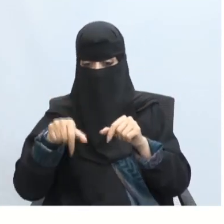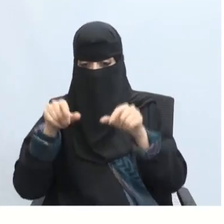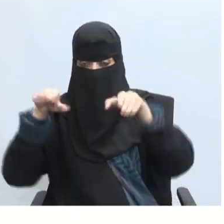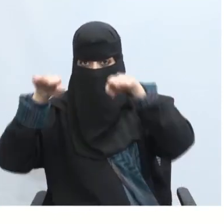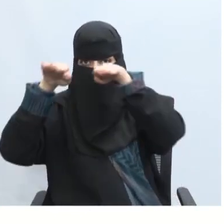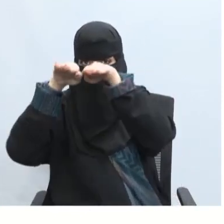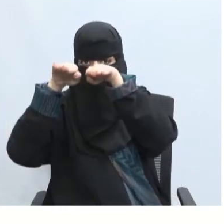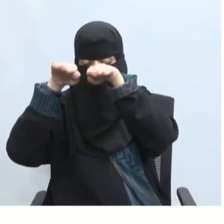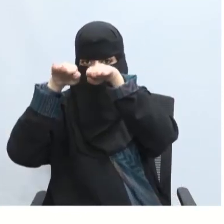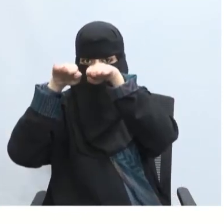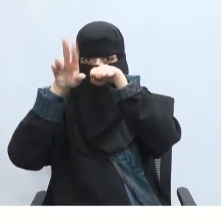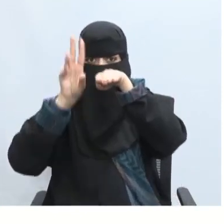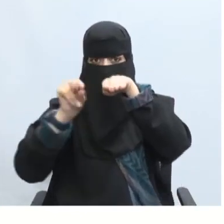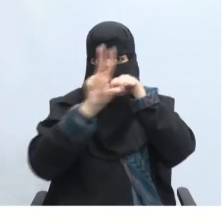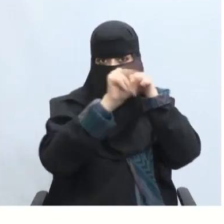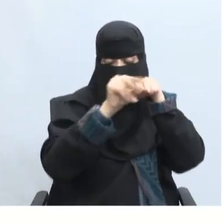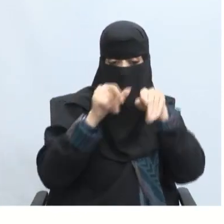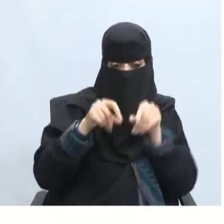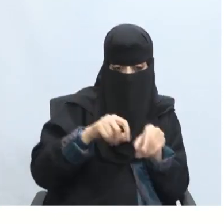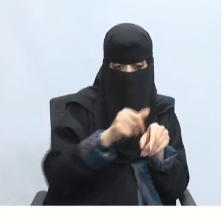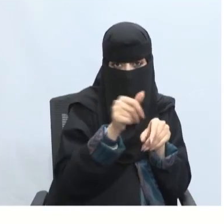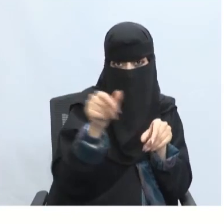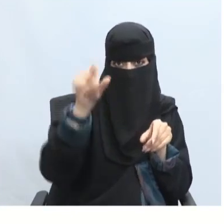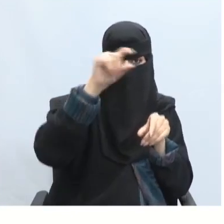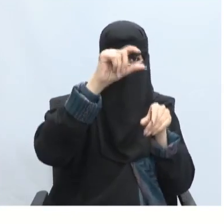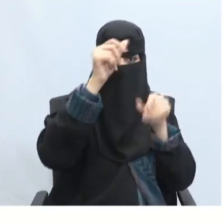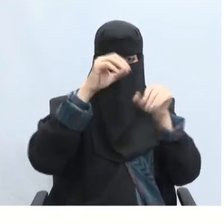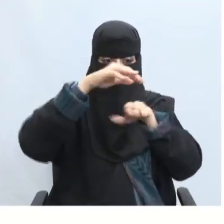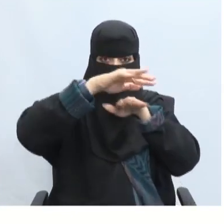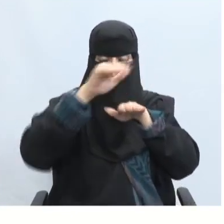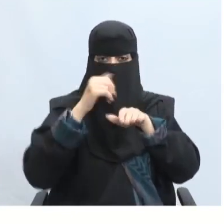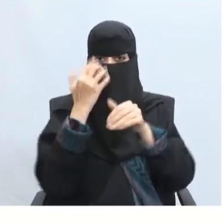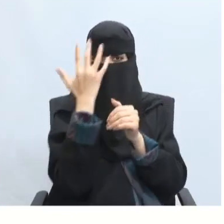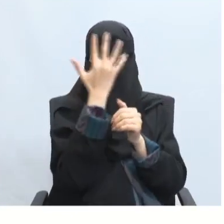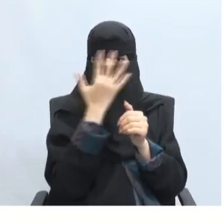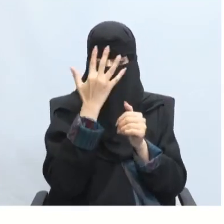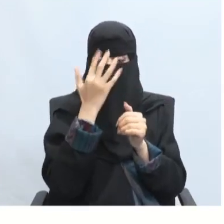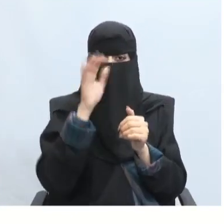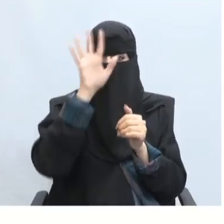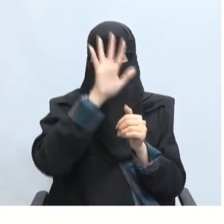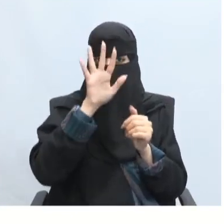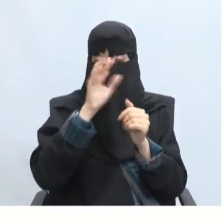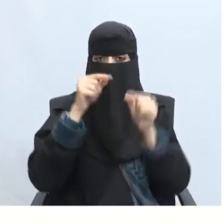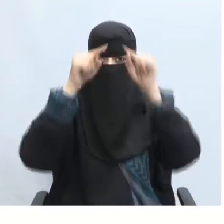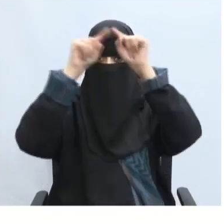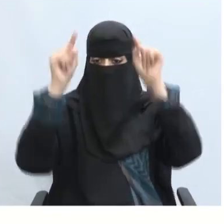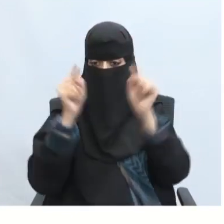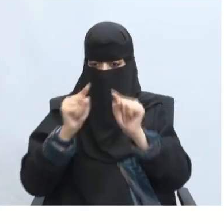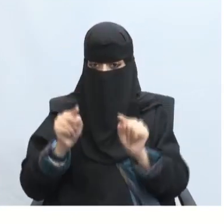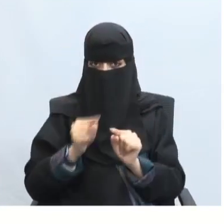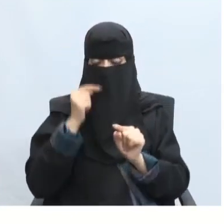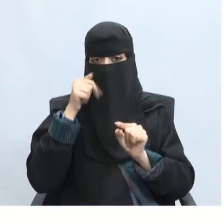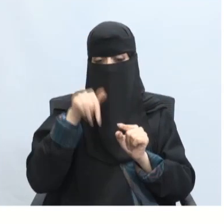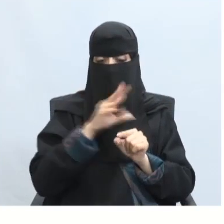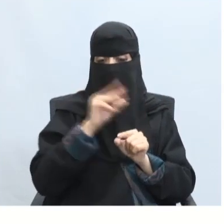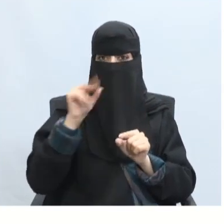بان تطابق ما بين الصورتين اذا نلاحظ بان الزلازل